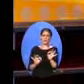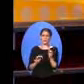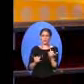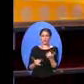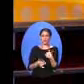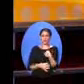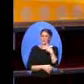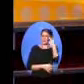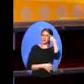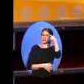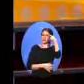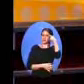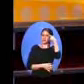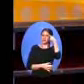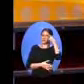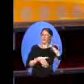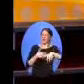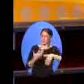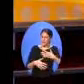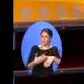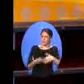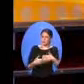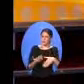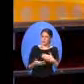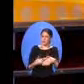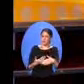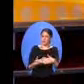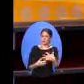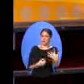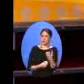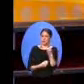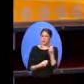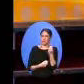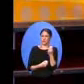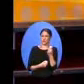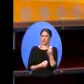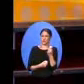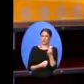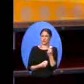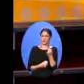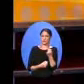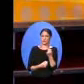חוכמה בדיעבד ש... הצלחנו